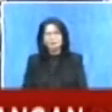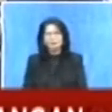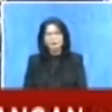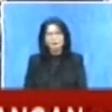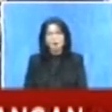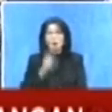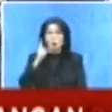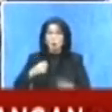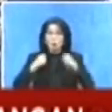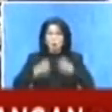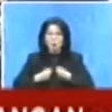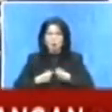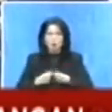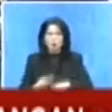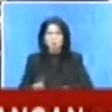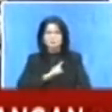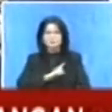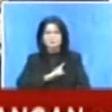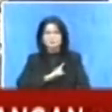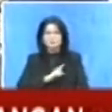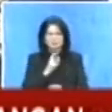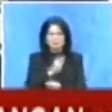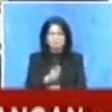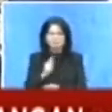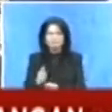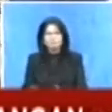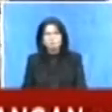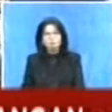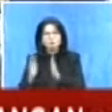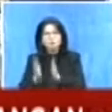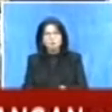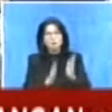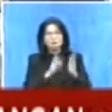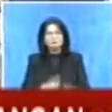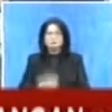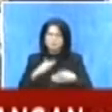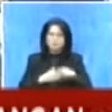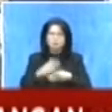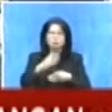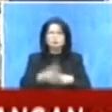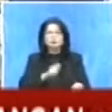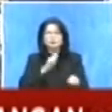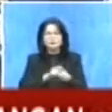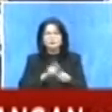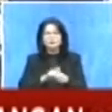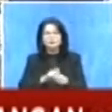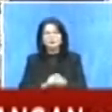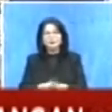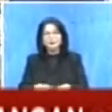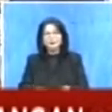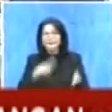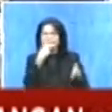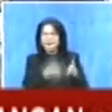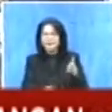Untuk memperkuat kemandirian dalam pembiayaan pembangunan, kita perlu meneruskan reformasi perpajakan.